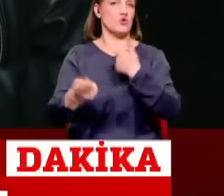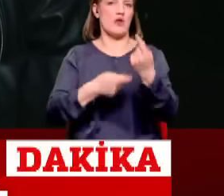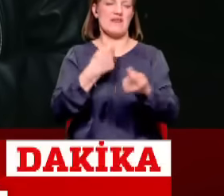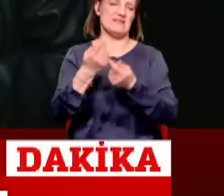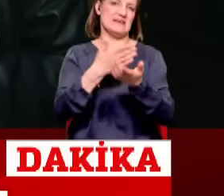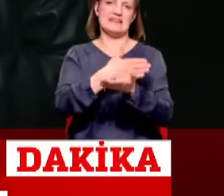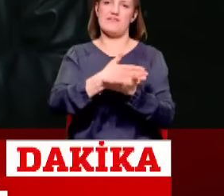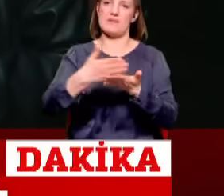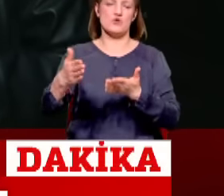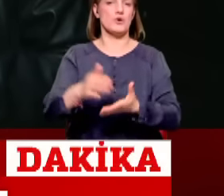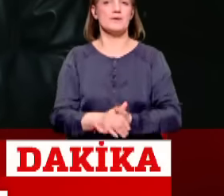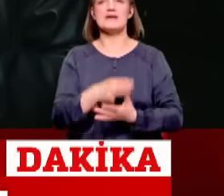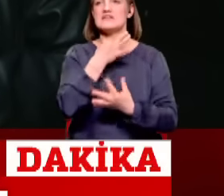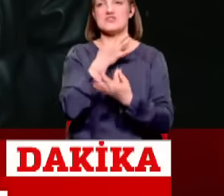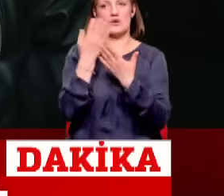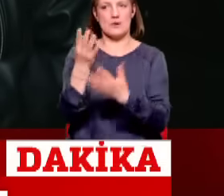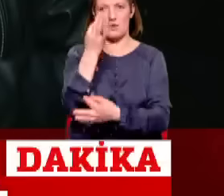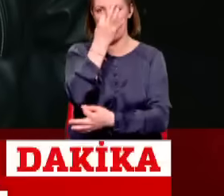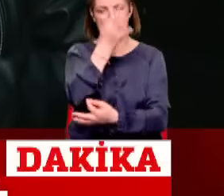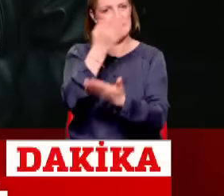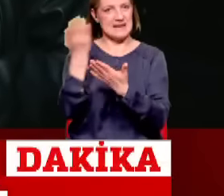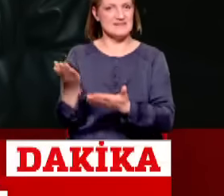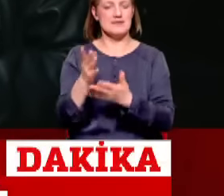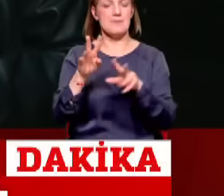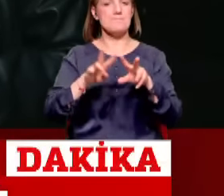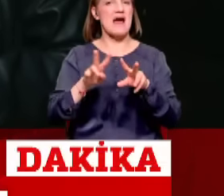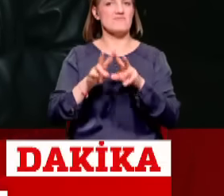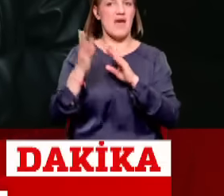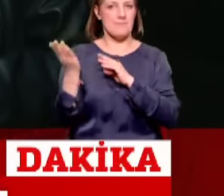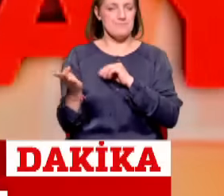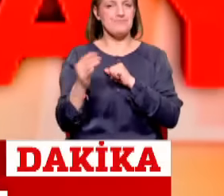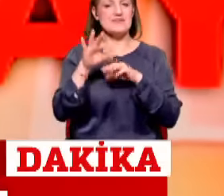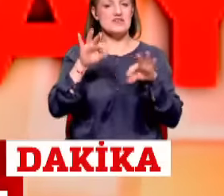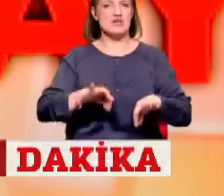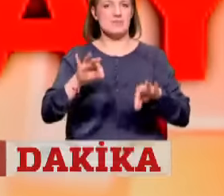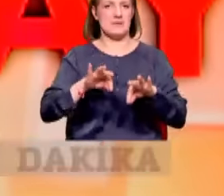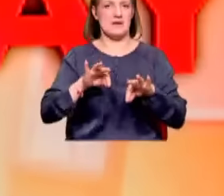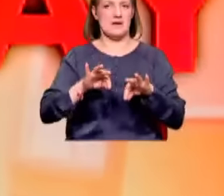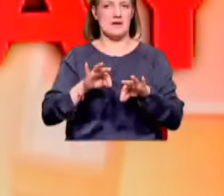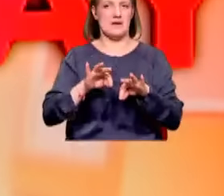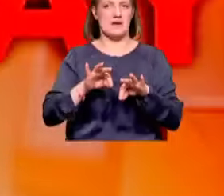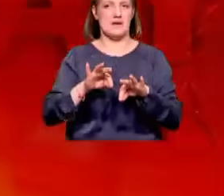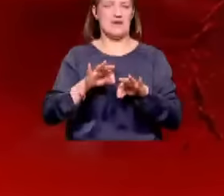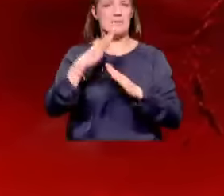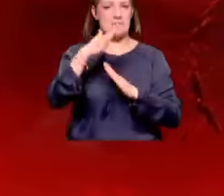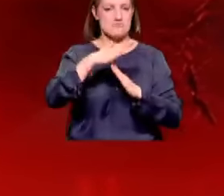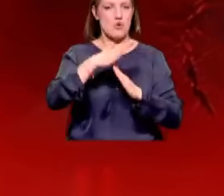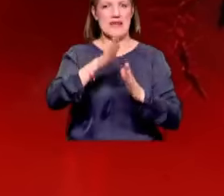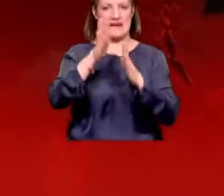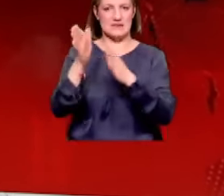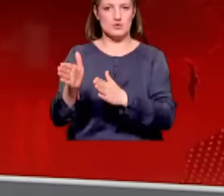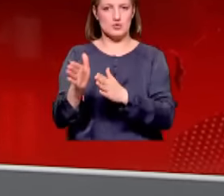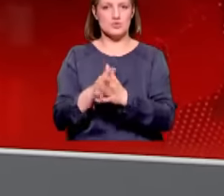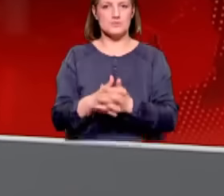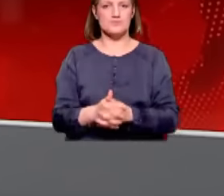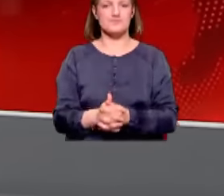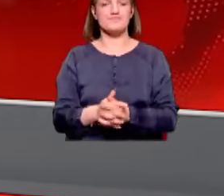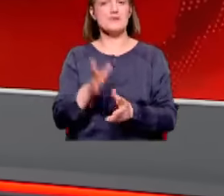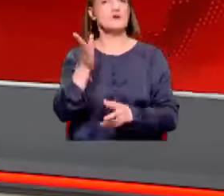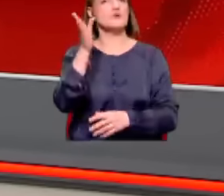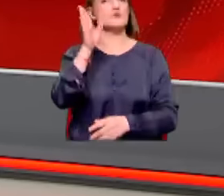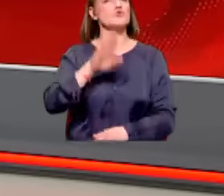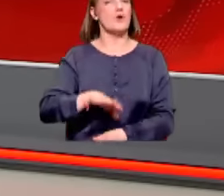sürdürüyor. Teşekkürler. Kolay gelsin Merve. Efendim şimdi bir araya gidiyoruz.